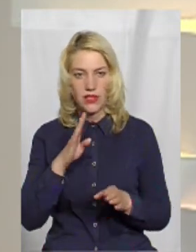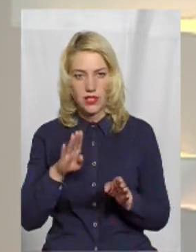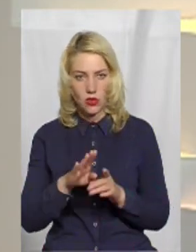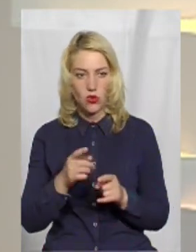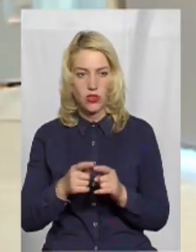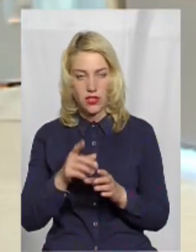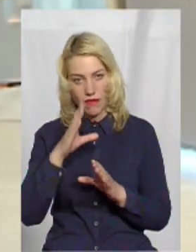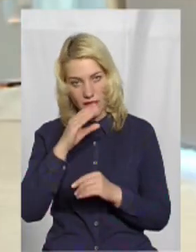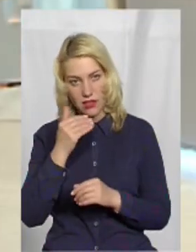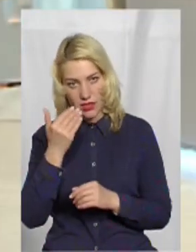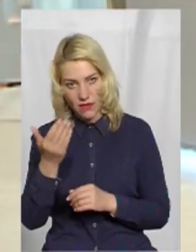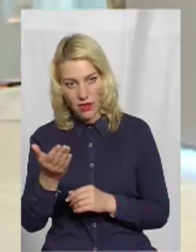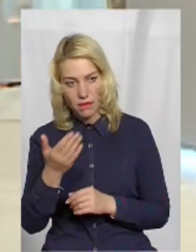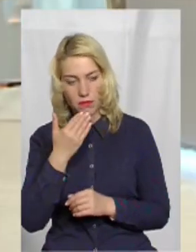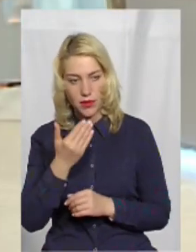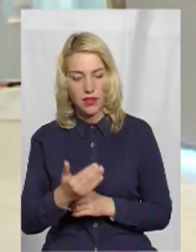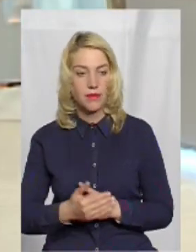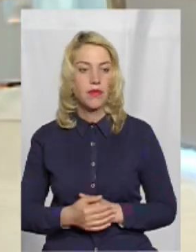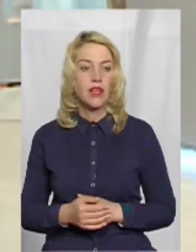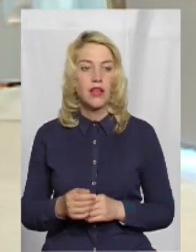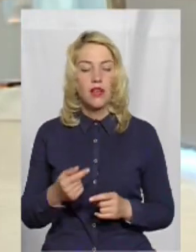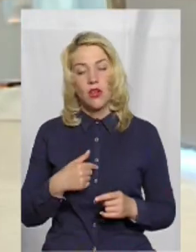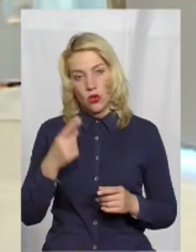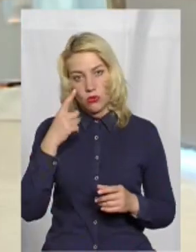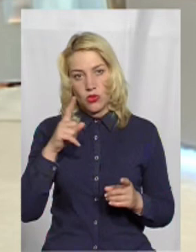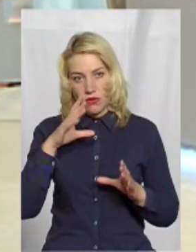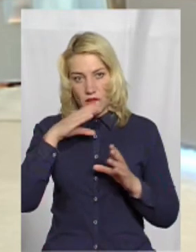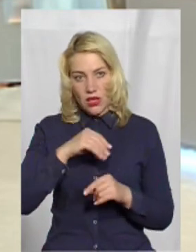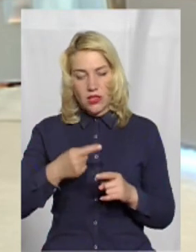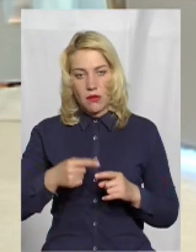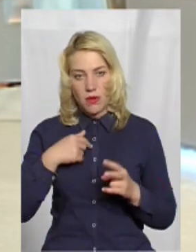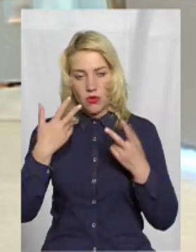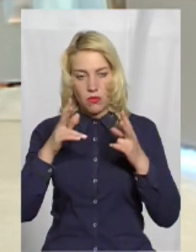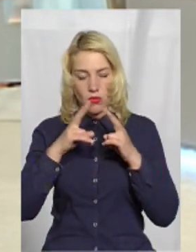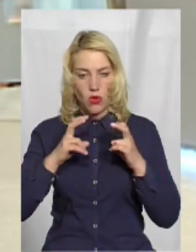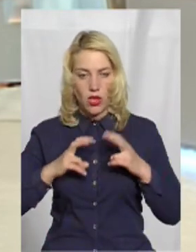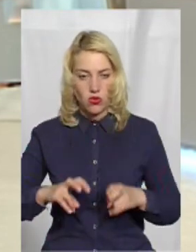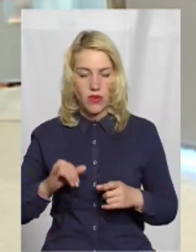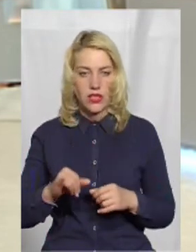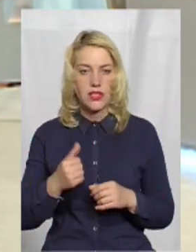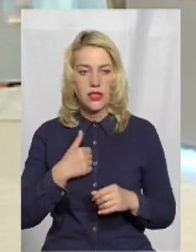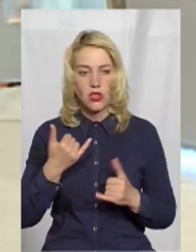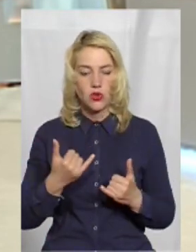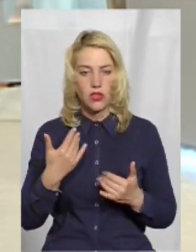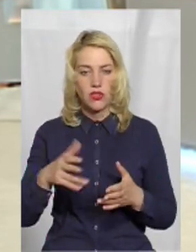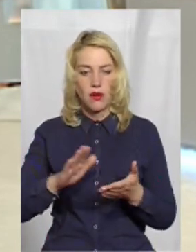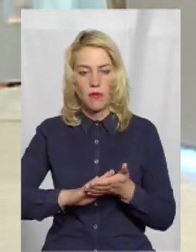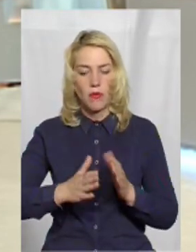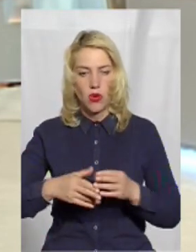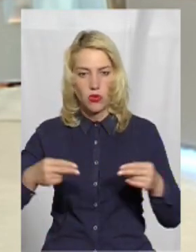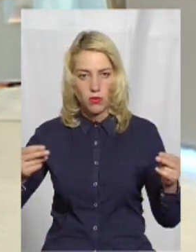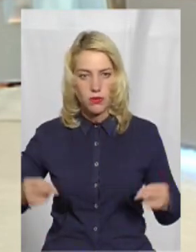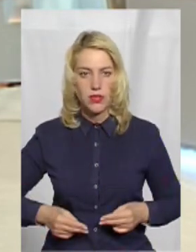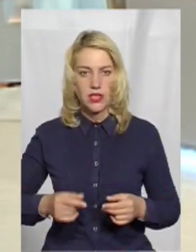що це вам вдасться? Ну, я впевнений в тому, що це вдасться, тому що, по-перше, ми вже формалізувалися, і ми навіть сьогодні підписали меморандум